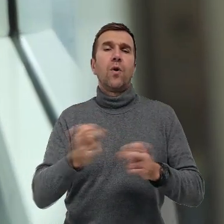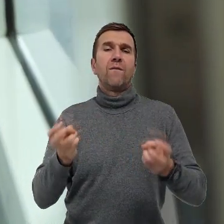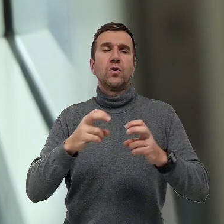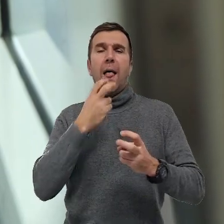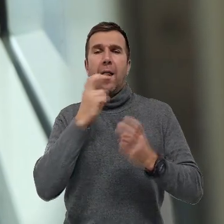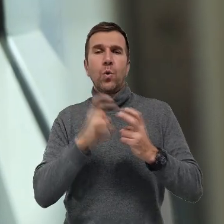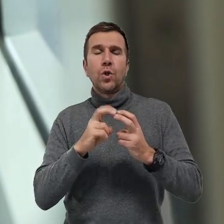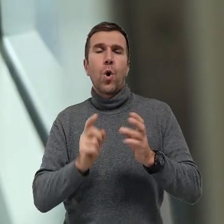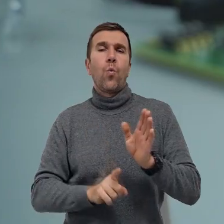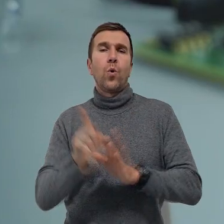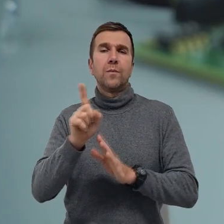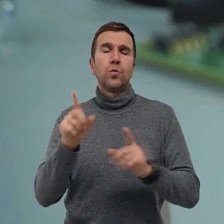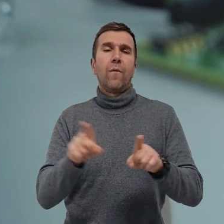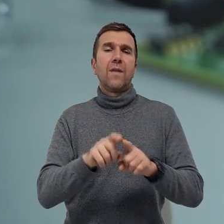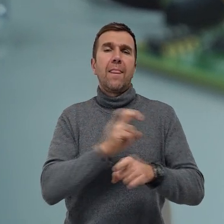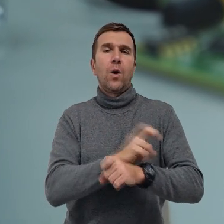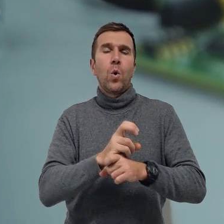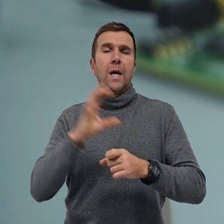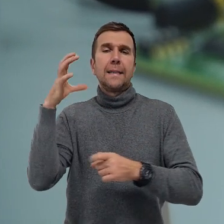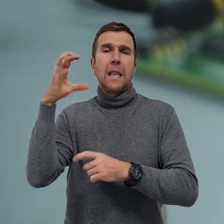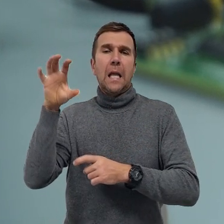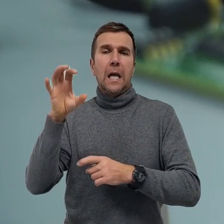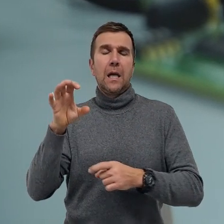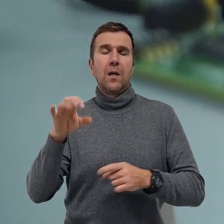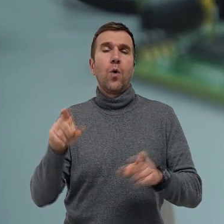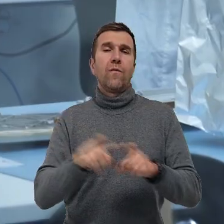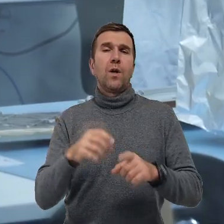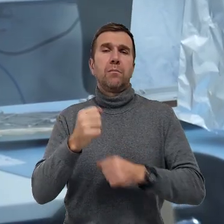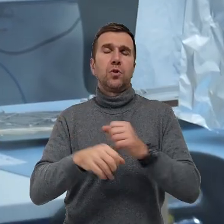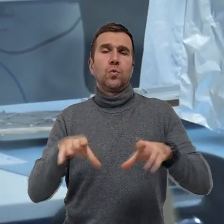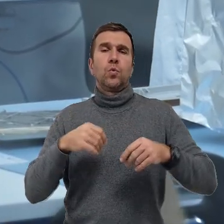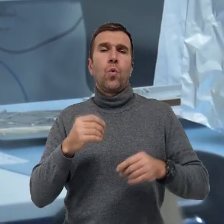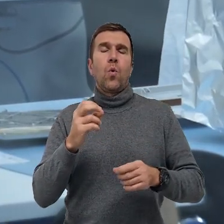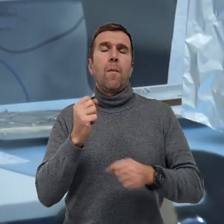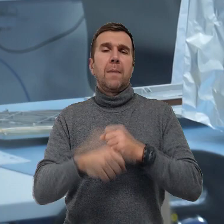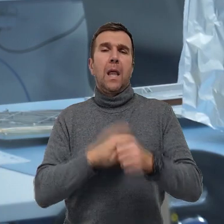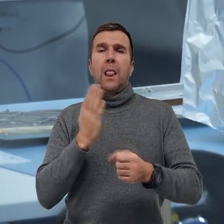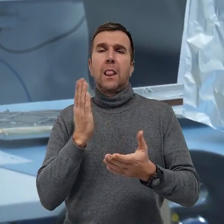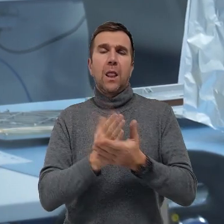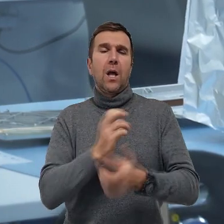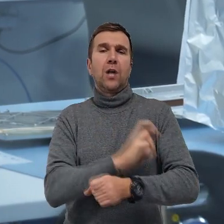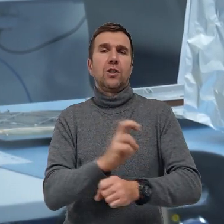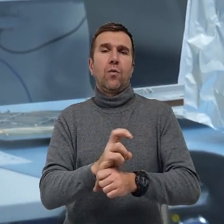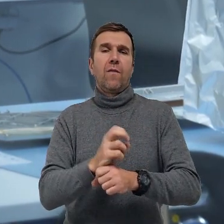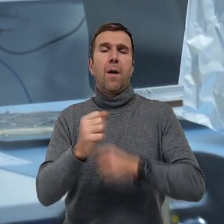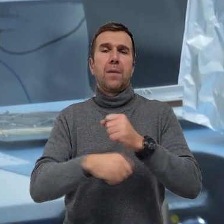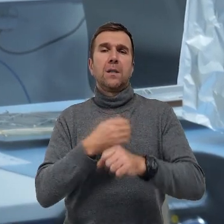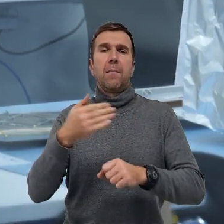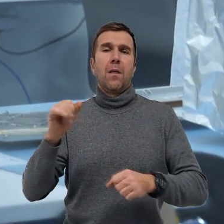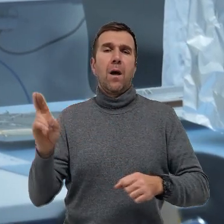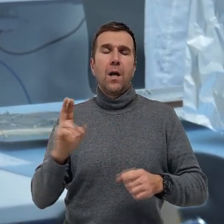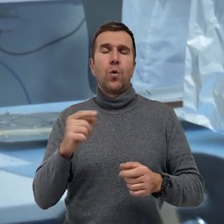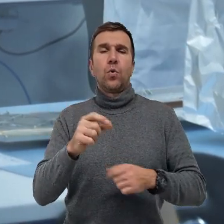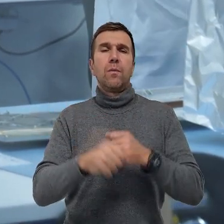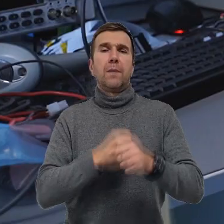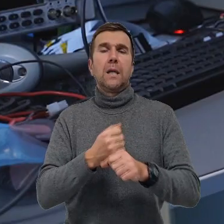tworzeniem elektroniki kosmicznej oraz technologii satelitarnych, ale zatrudnia nie tylko inżynierów. Praca menedżera to